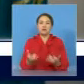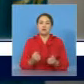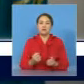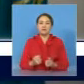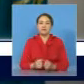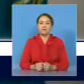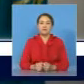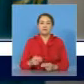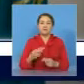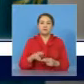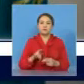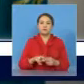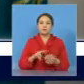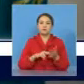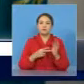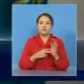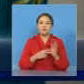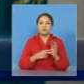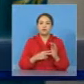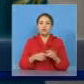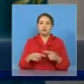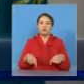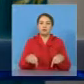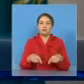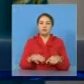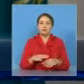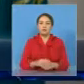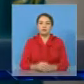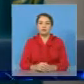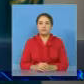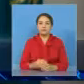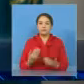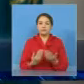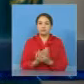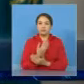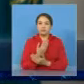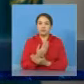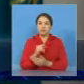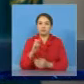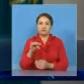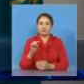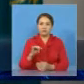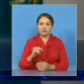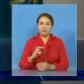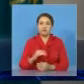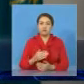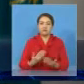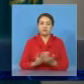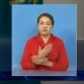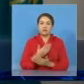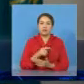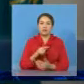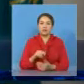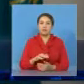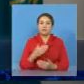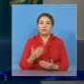қабылдадық. Бұл стратегияда кәсіподақтар қозғалысының жаңаруын, реформалау, жаңа леп